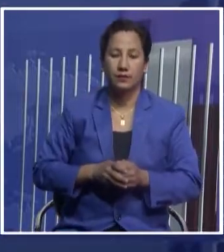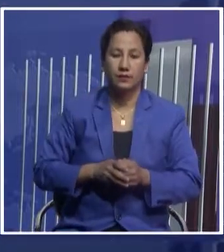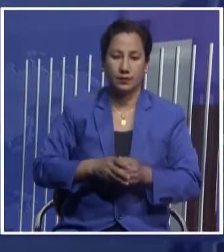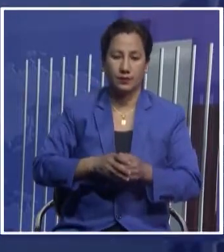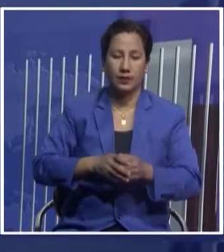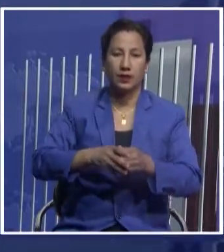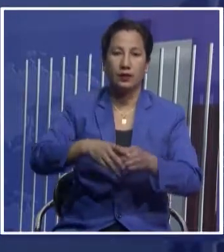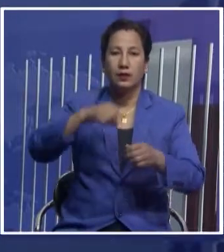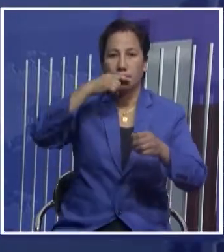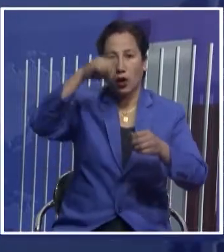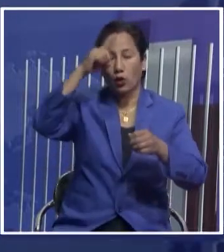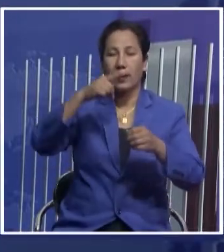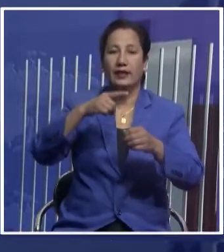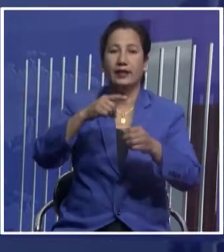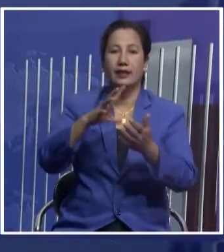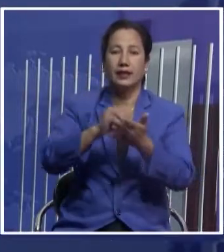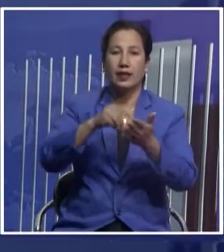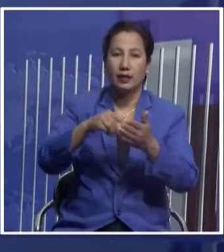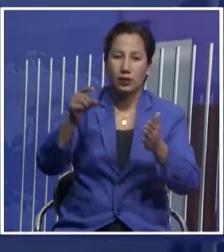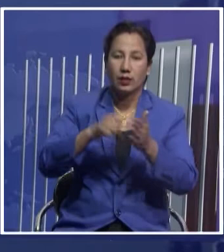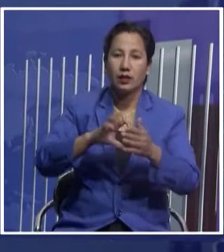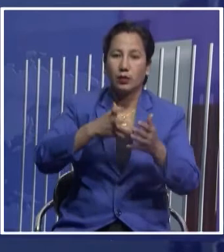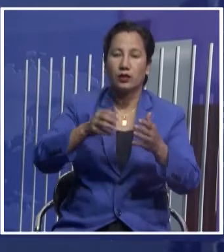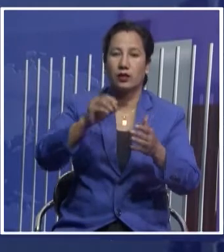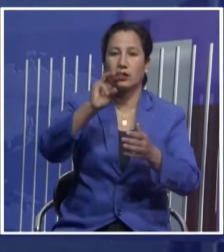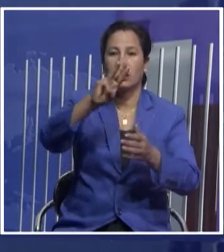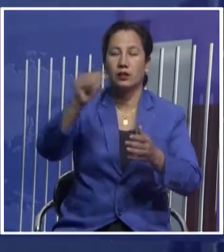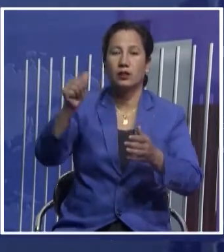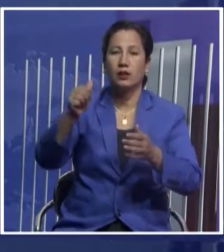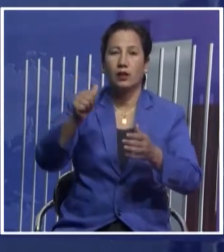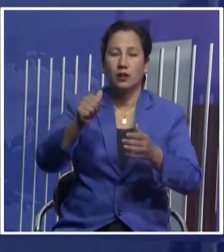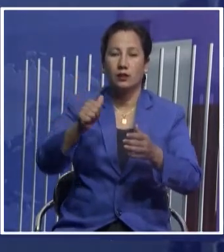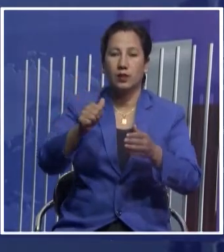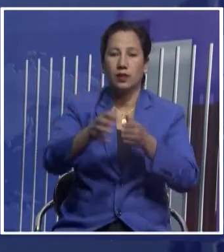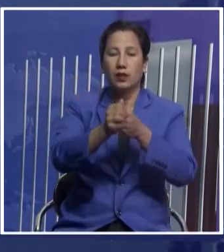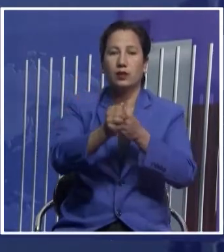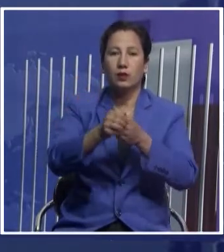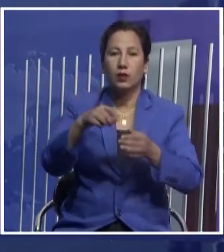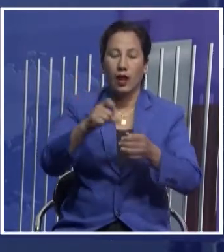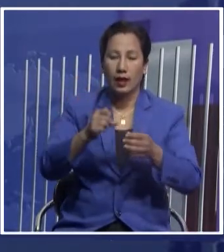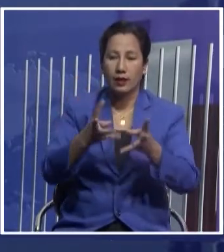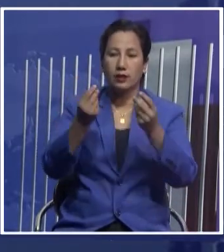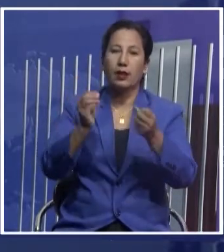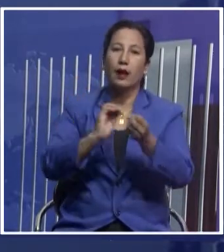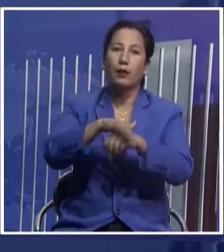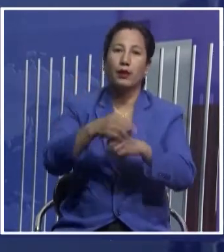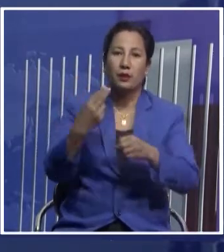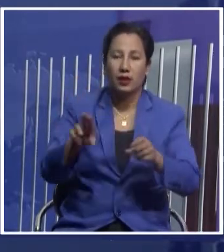नेकपा माओवादी केन्द्रको जारी प्रदेश अधिवेशनमा नेतृत्वका लागि आकांक्षीको संख्या धेरै